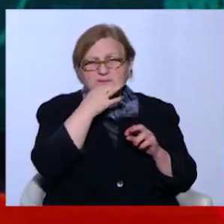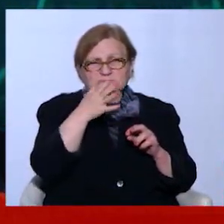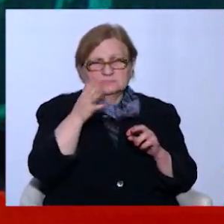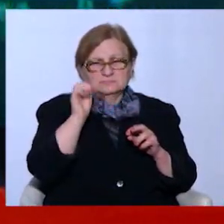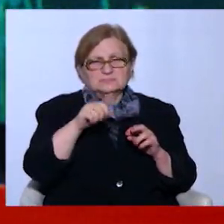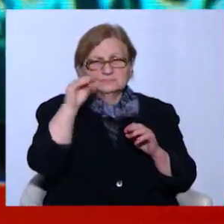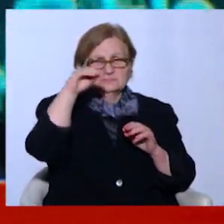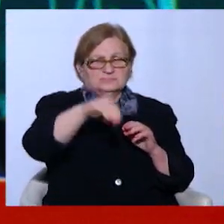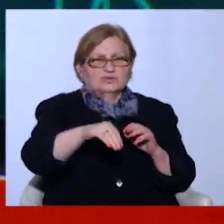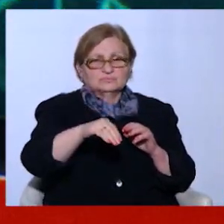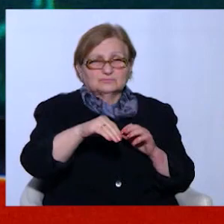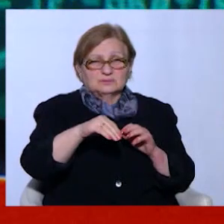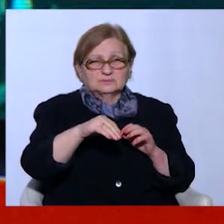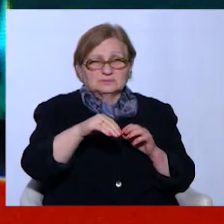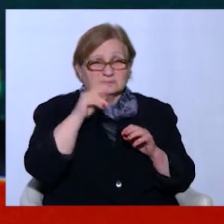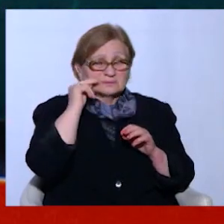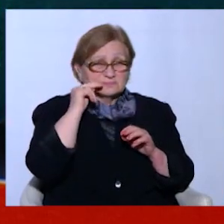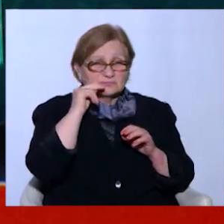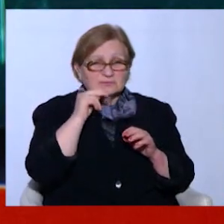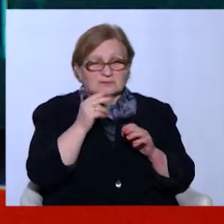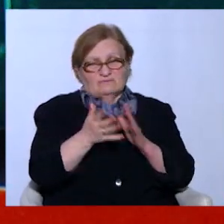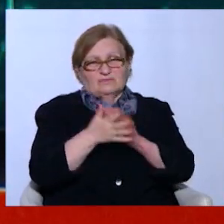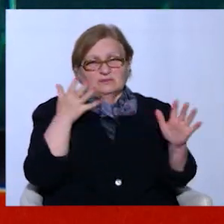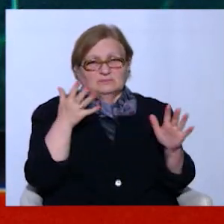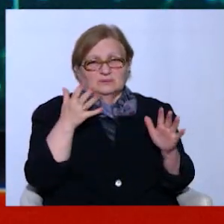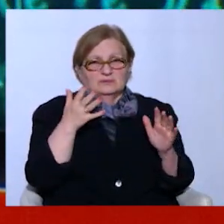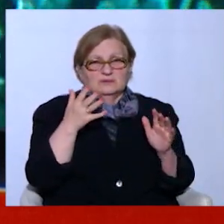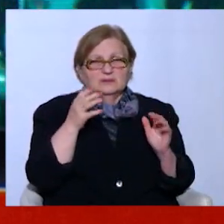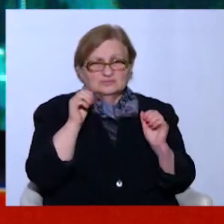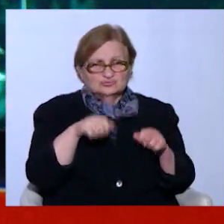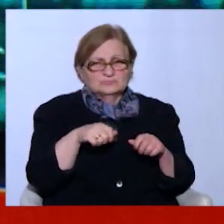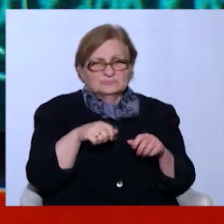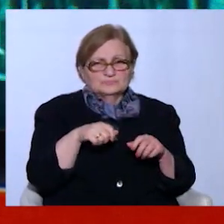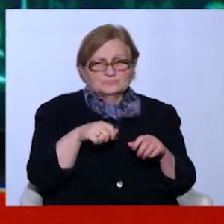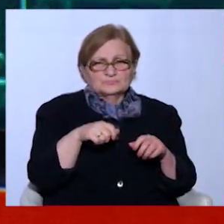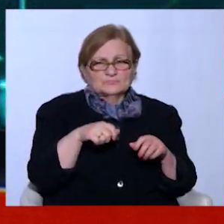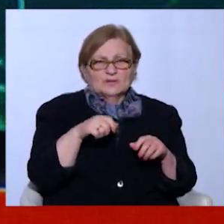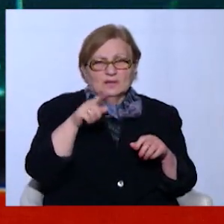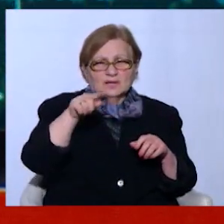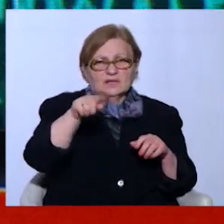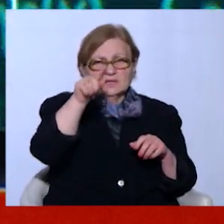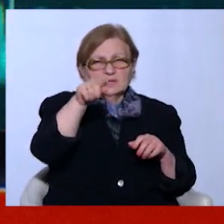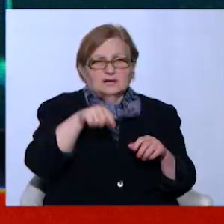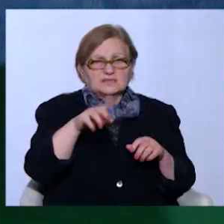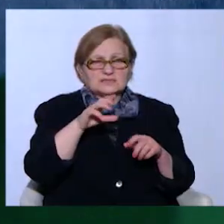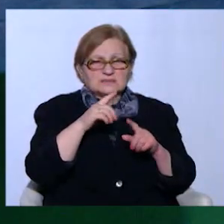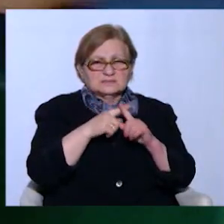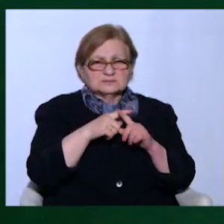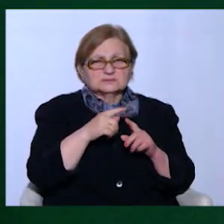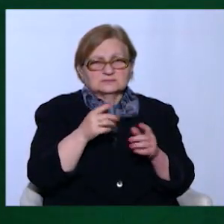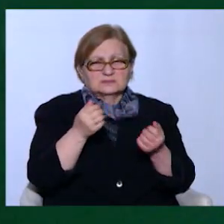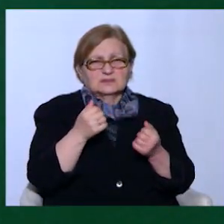მათგანში ჩასმით მიიღება, ან შეგვიძლია აქაც ჩავსვათ x-ი უდრის 1 ან აქაც და მიიღება y-ი უდრის